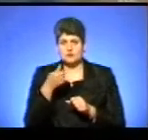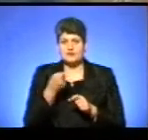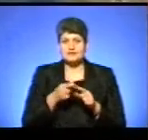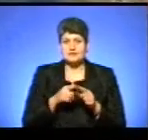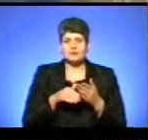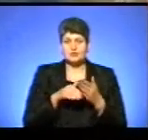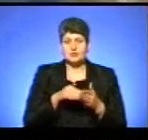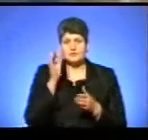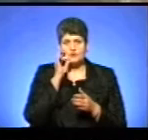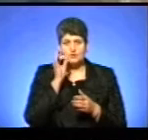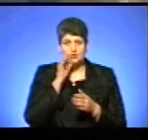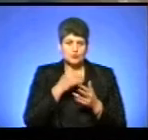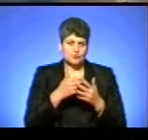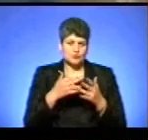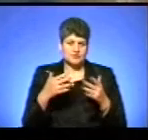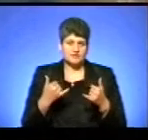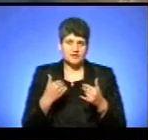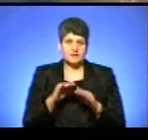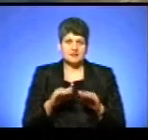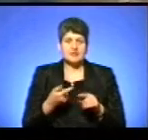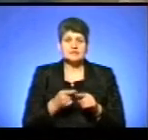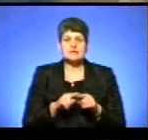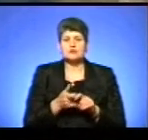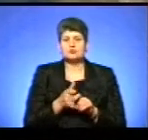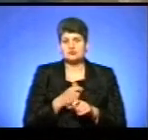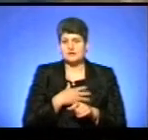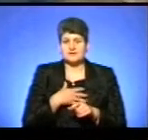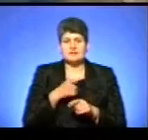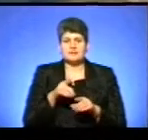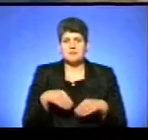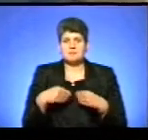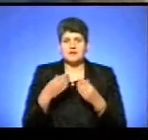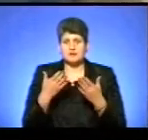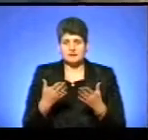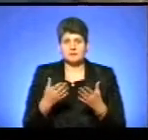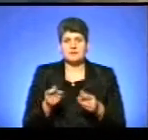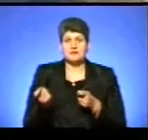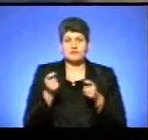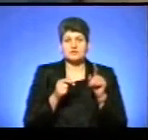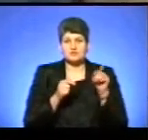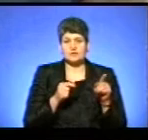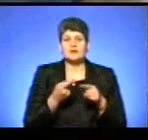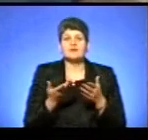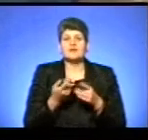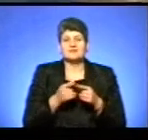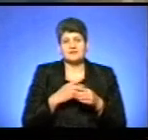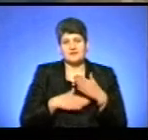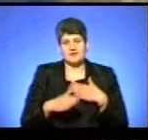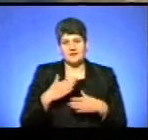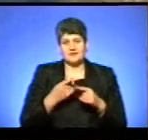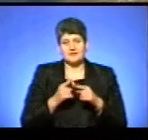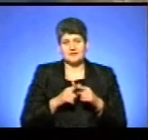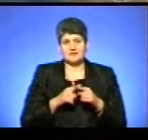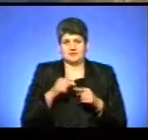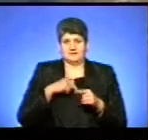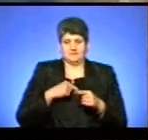ці солодощі від дітей – це дуже важливо. Це вам не передати, як ми їх привозимо туди, яка це радість. Це піднімає бойовий